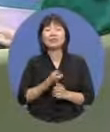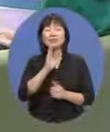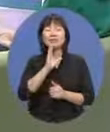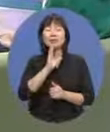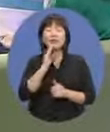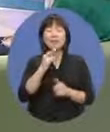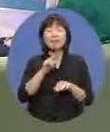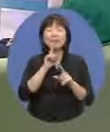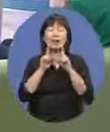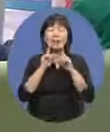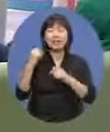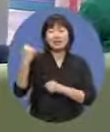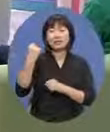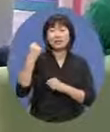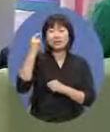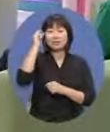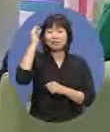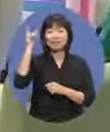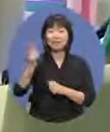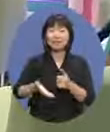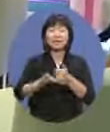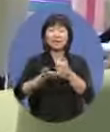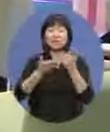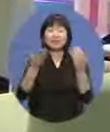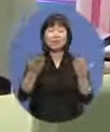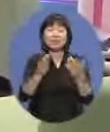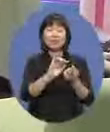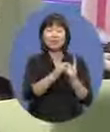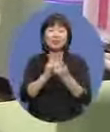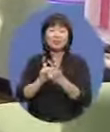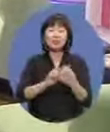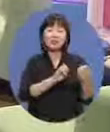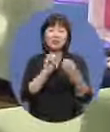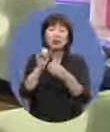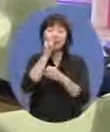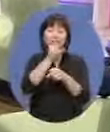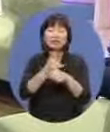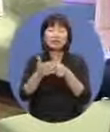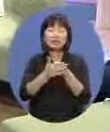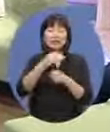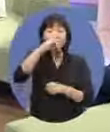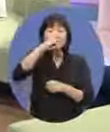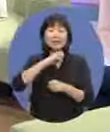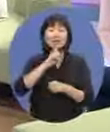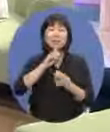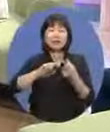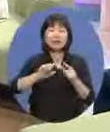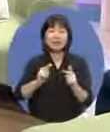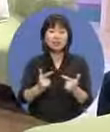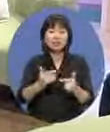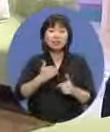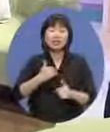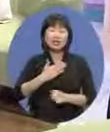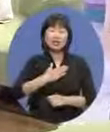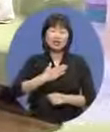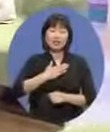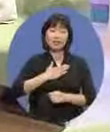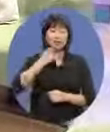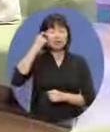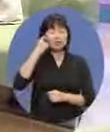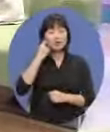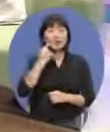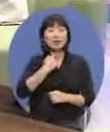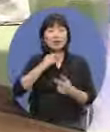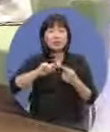참 말의 힘이라는 게 대단한 것 같아요. 그러게요. 그렇죠. 네. 서로 이제 얘기를 하다 보니까 그냥 말을 하는 게 아니라 내 감정, 네. 내가